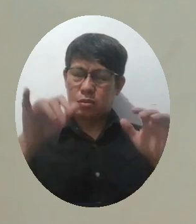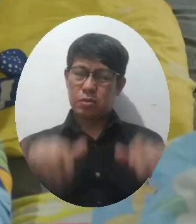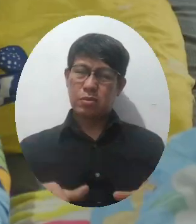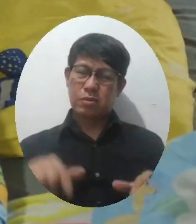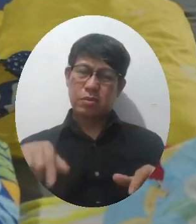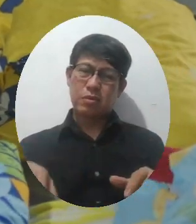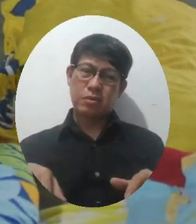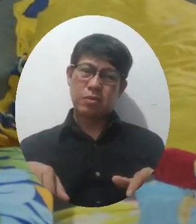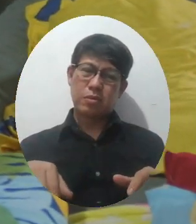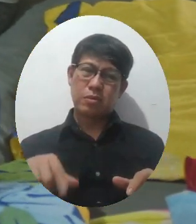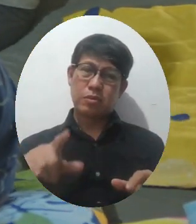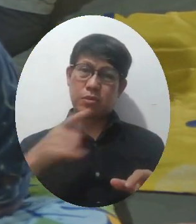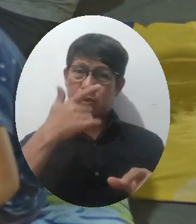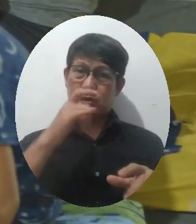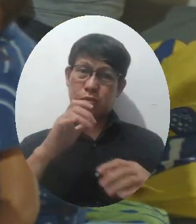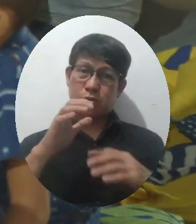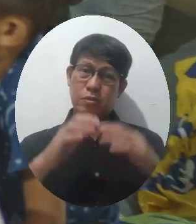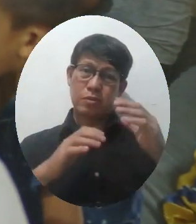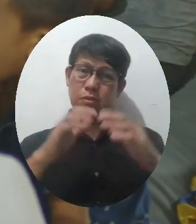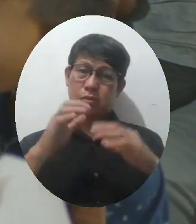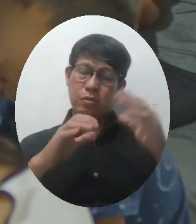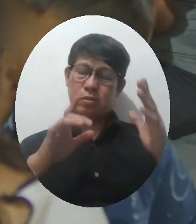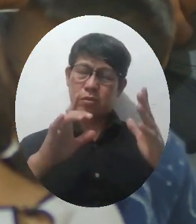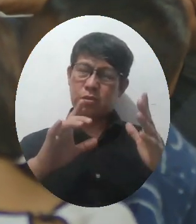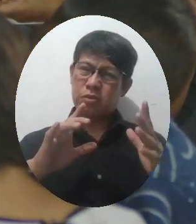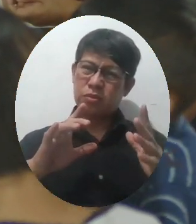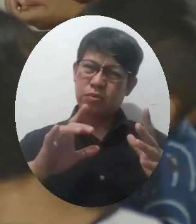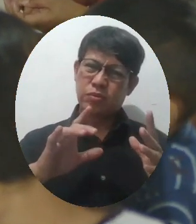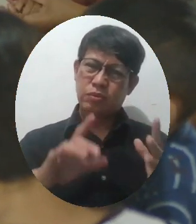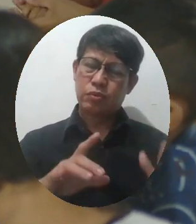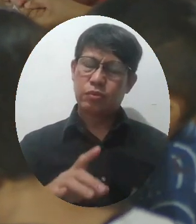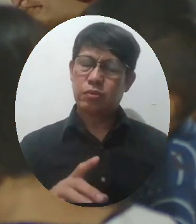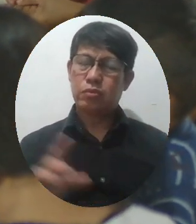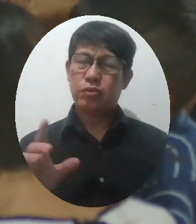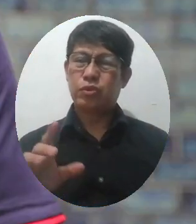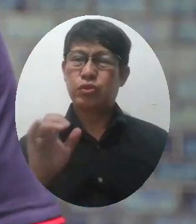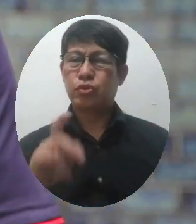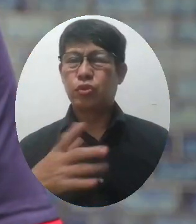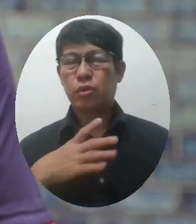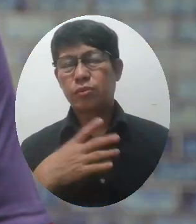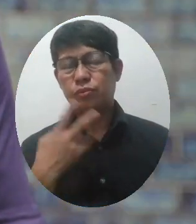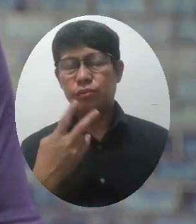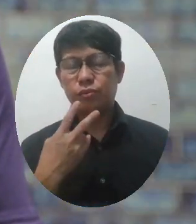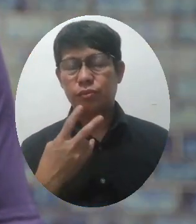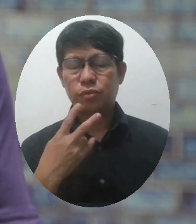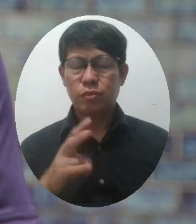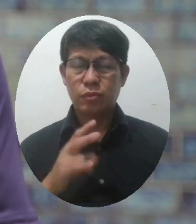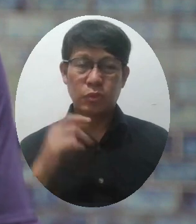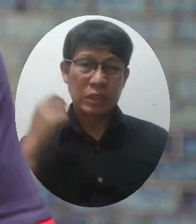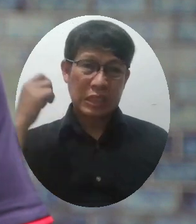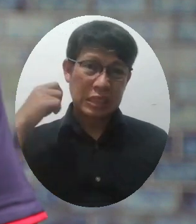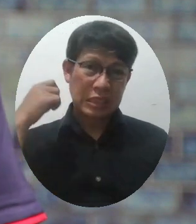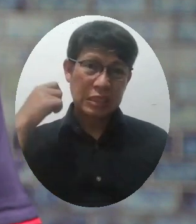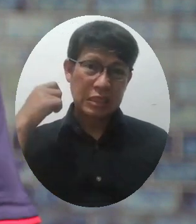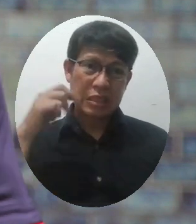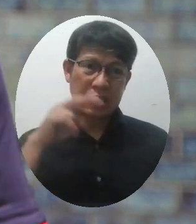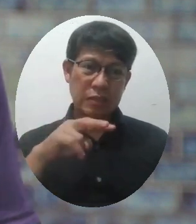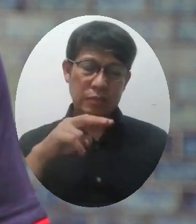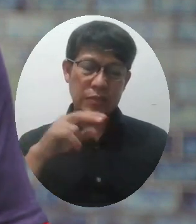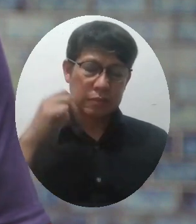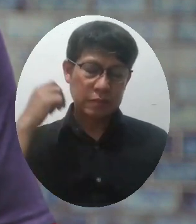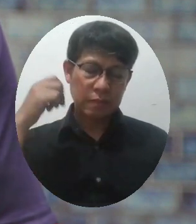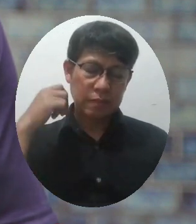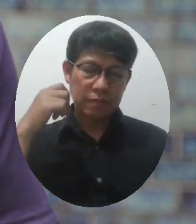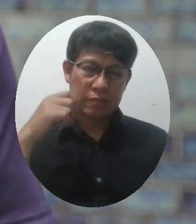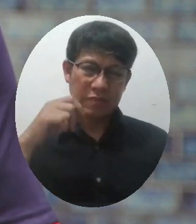lumipat naman kami dito. Dito naman kami napadpad sa construction. Isang araw, nilinis ni Jennifer ang kanyang